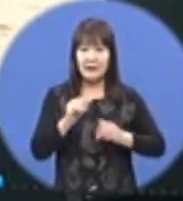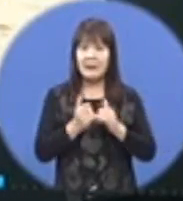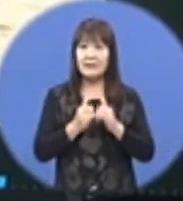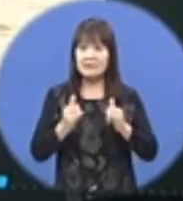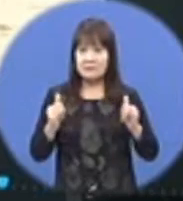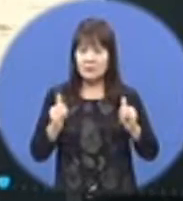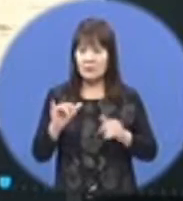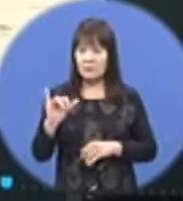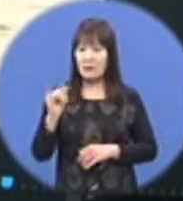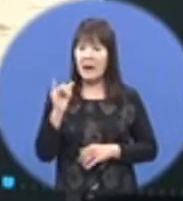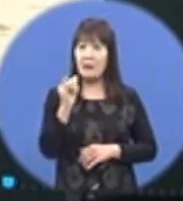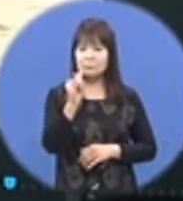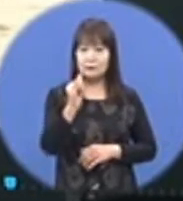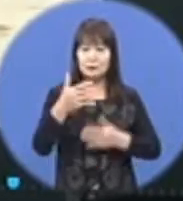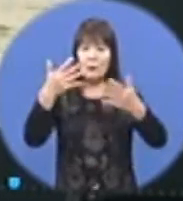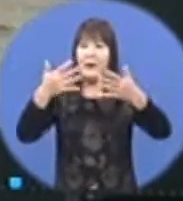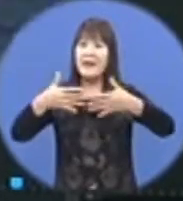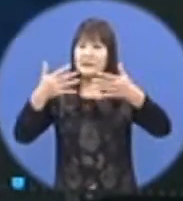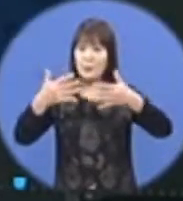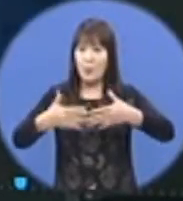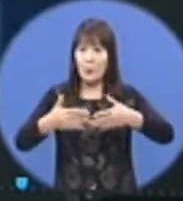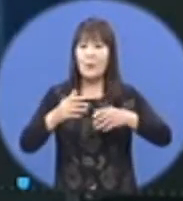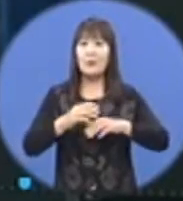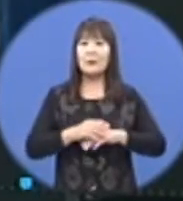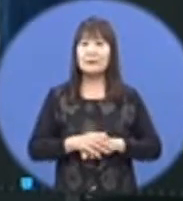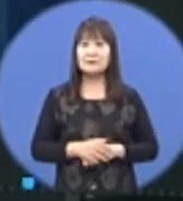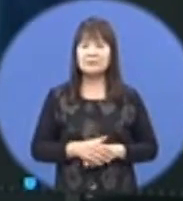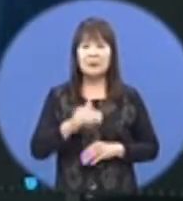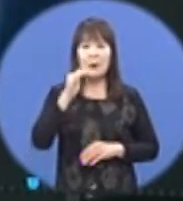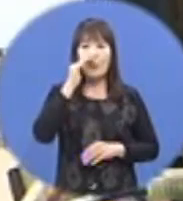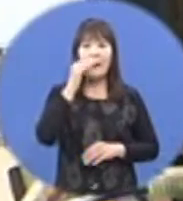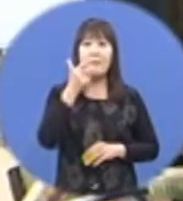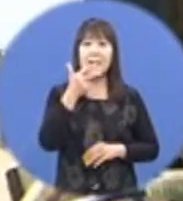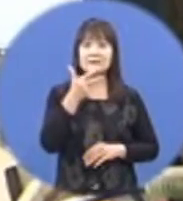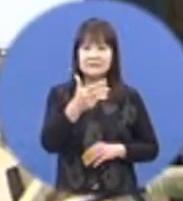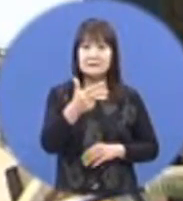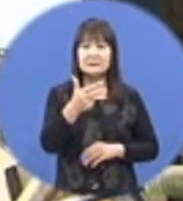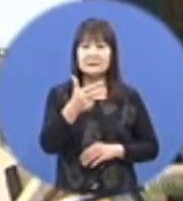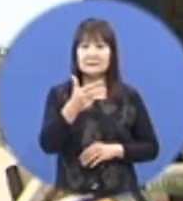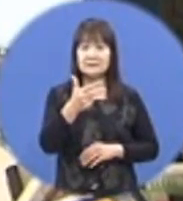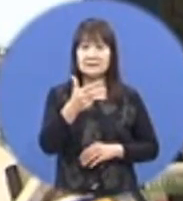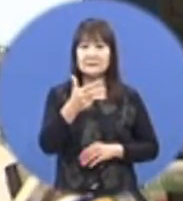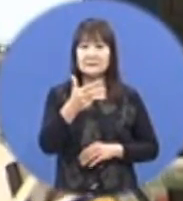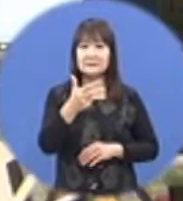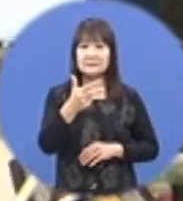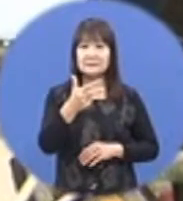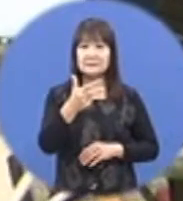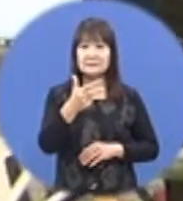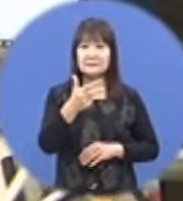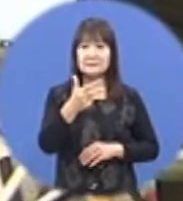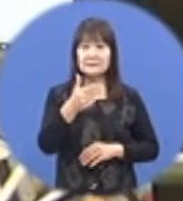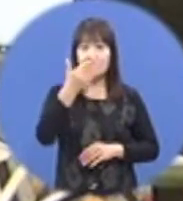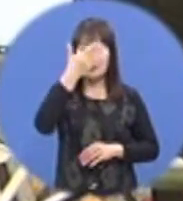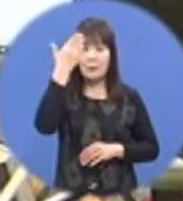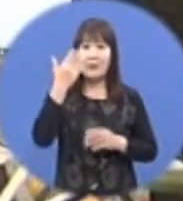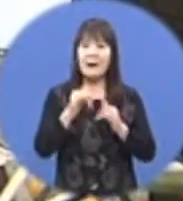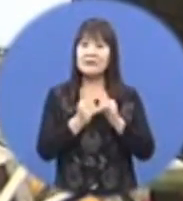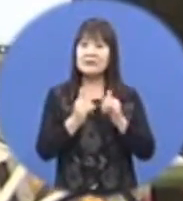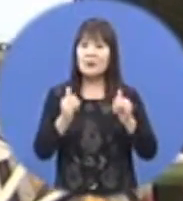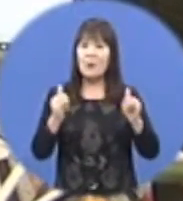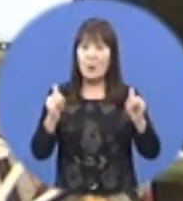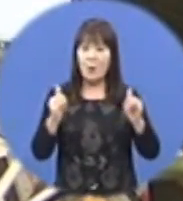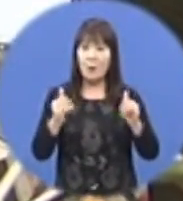カップルの映像と、それからこの和歌山市がやっぱり若い人、それ